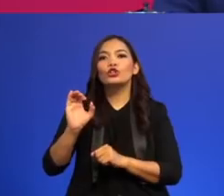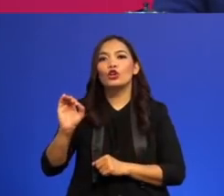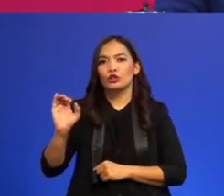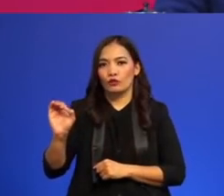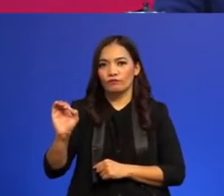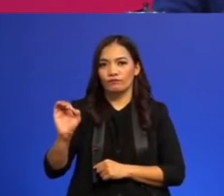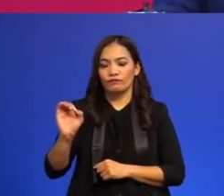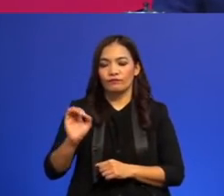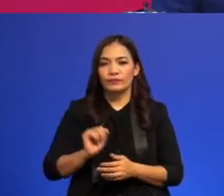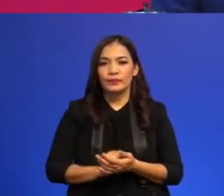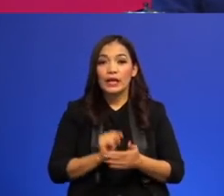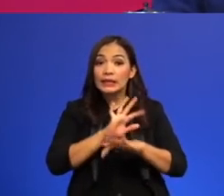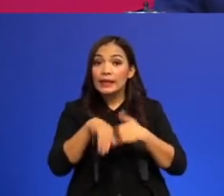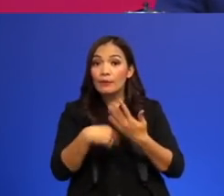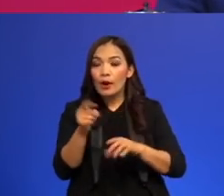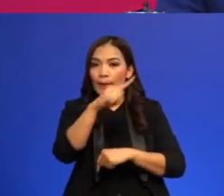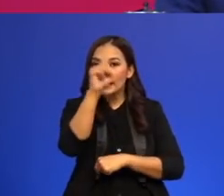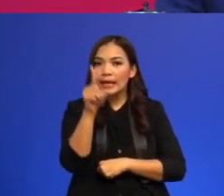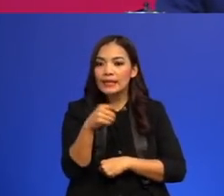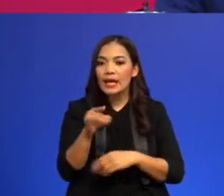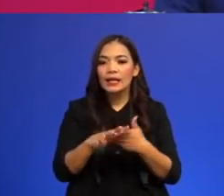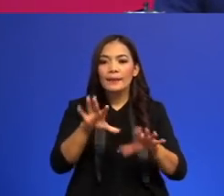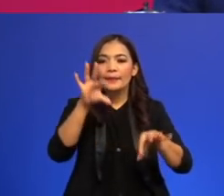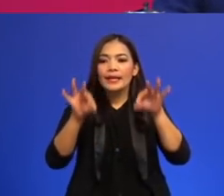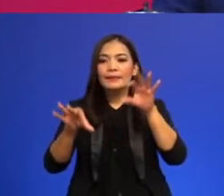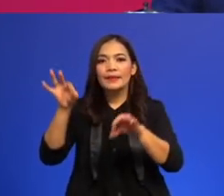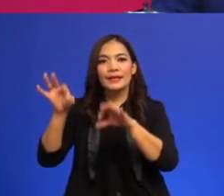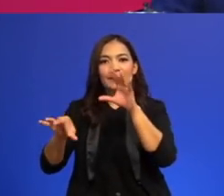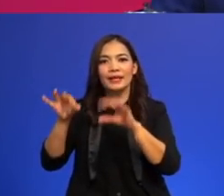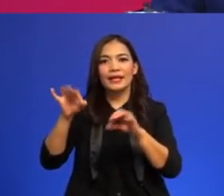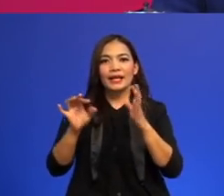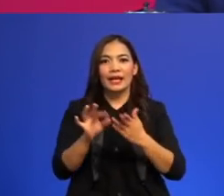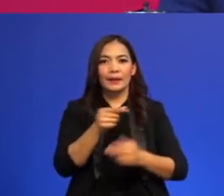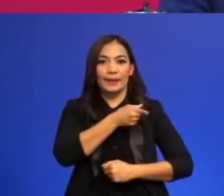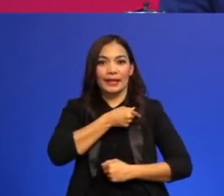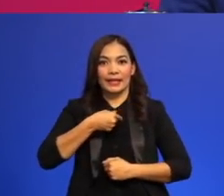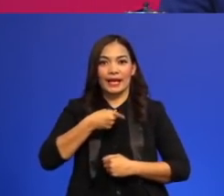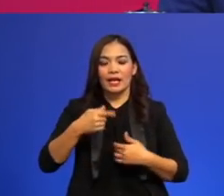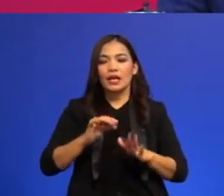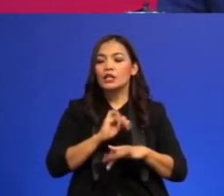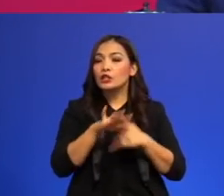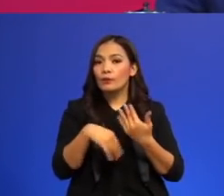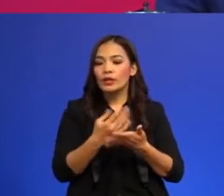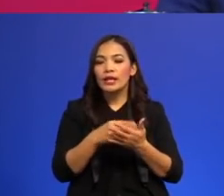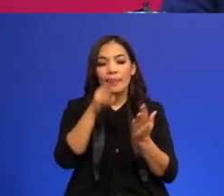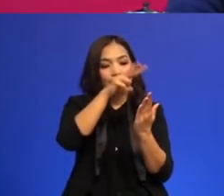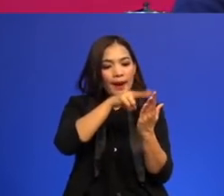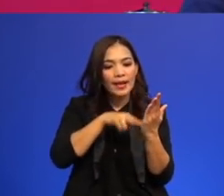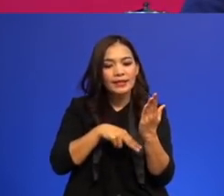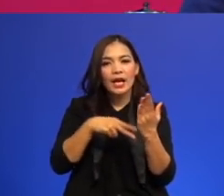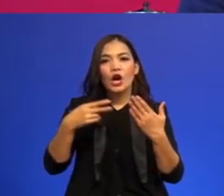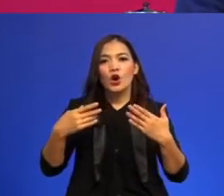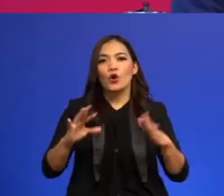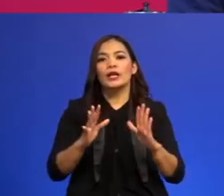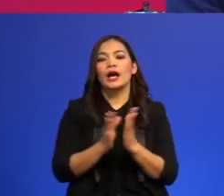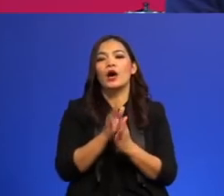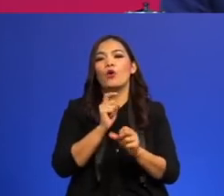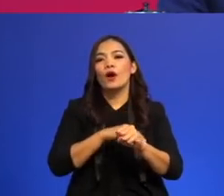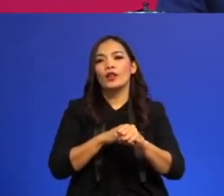08 11 99 35 700. Nanti setiap pertanyaan akan dipilih oleh tim panitia dan akan kita bacakan saat